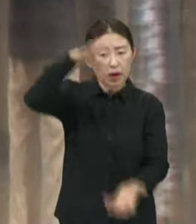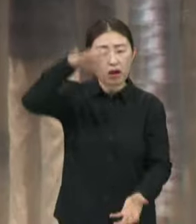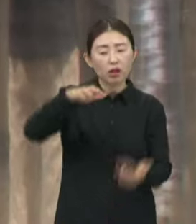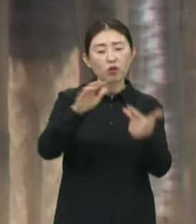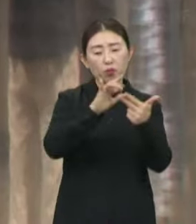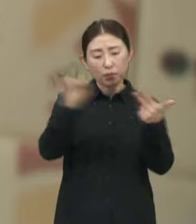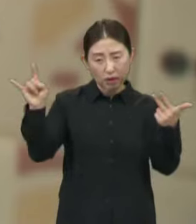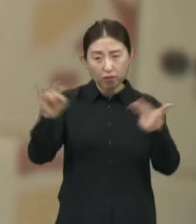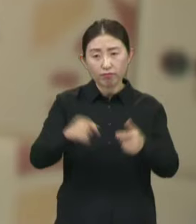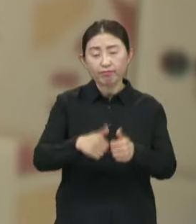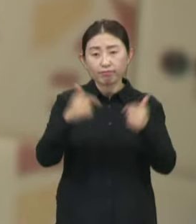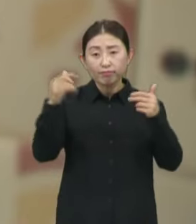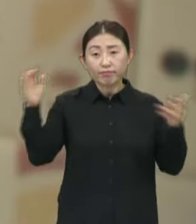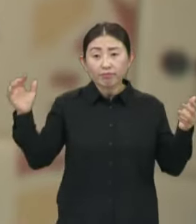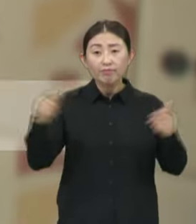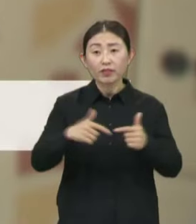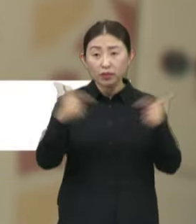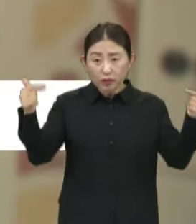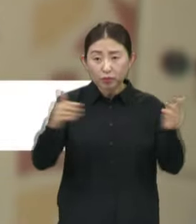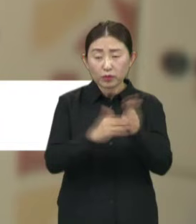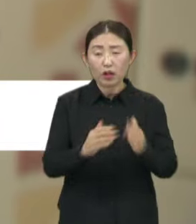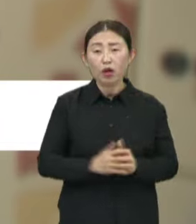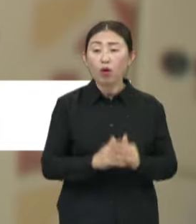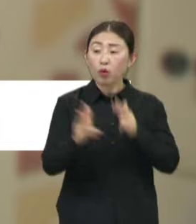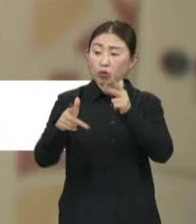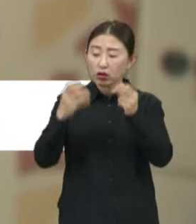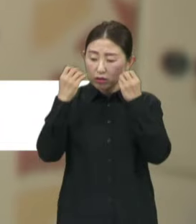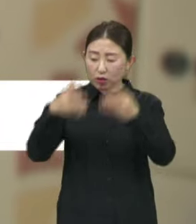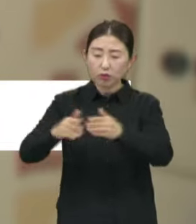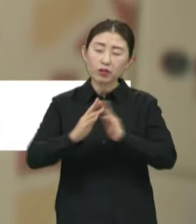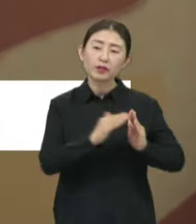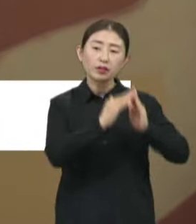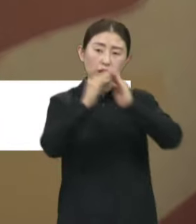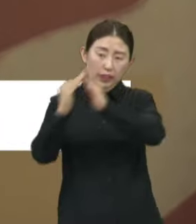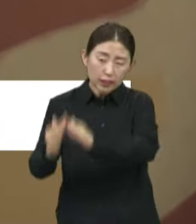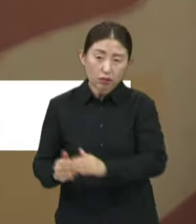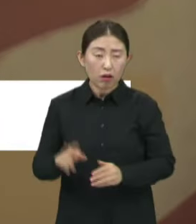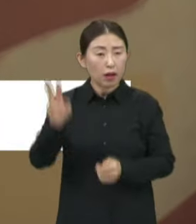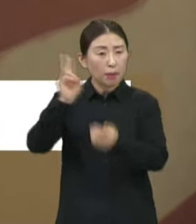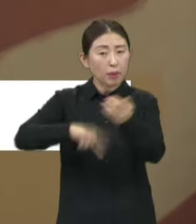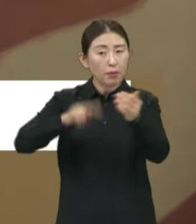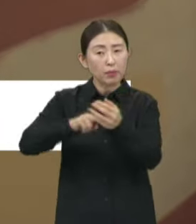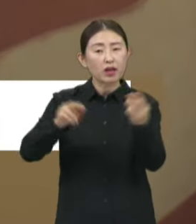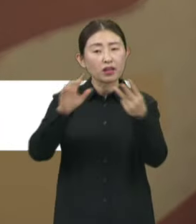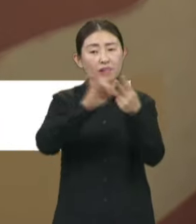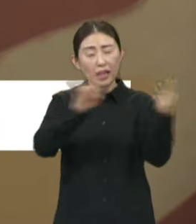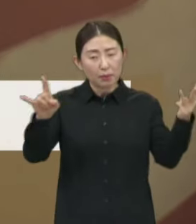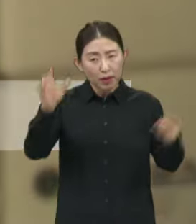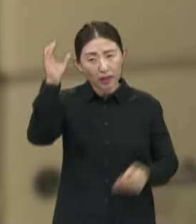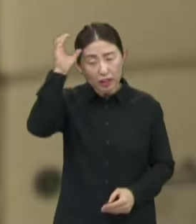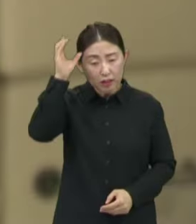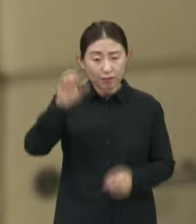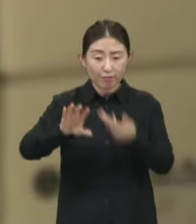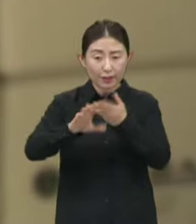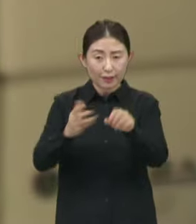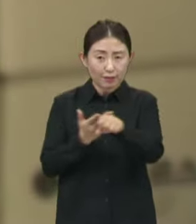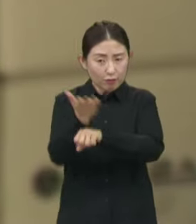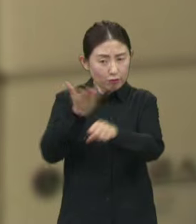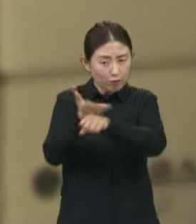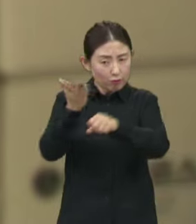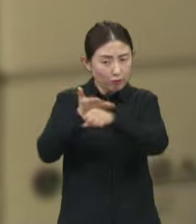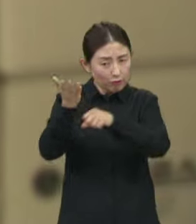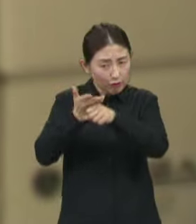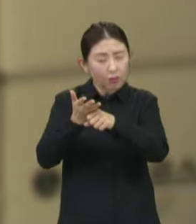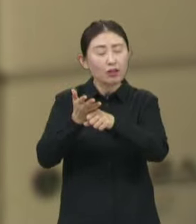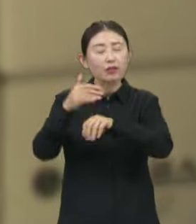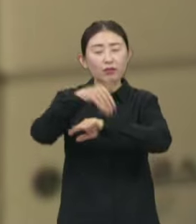늘렸습니다. 공장 신축 이전으로 올해 3배 이상의 매출 상승을 기대하면서 해외 수출에도 박차를 가할